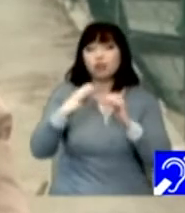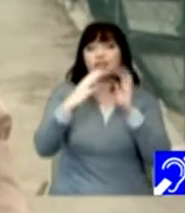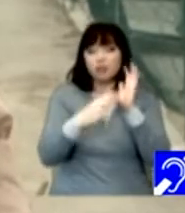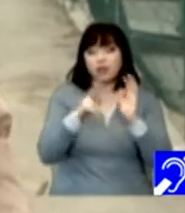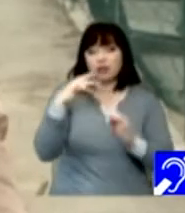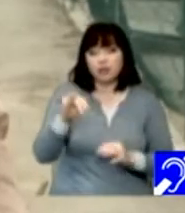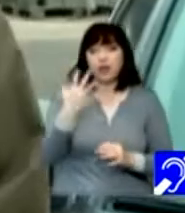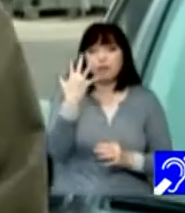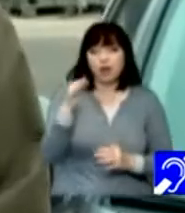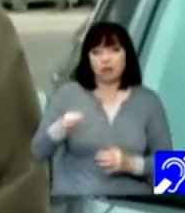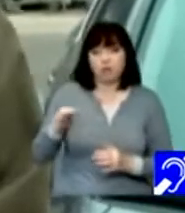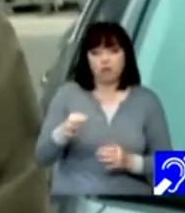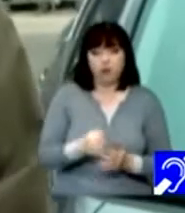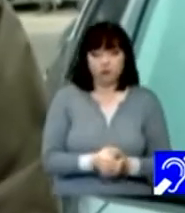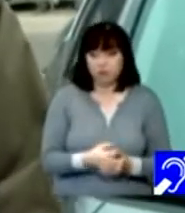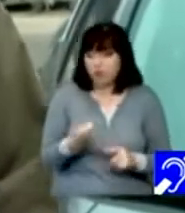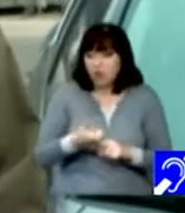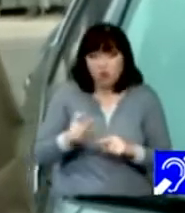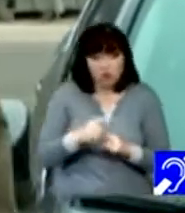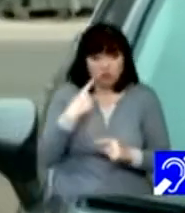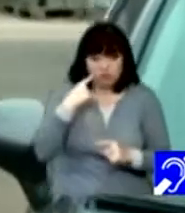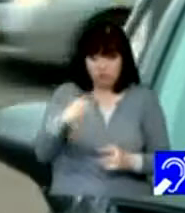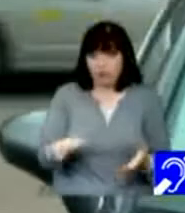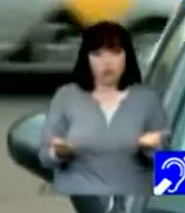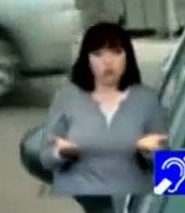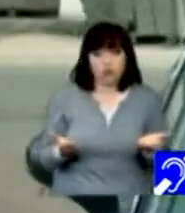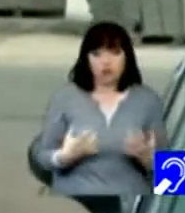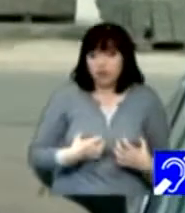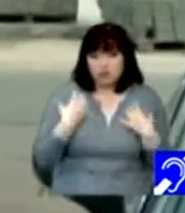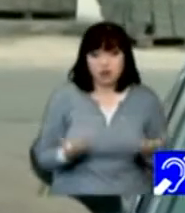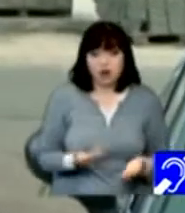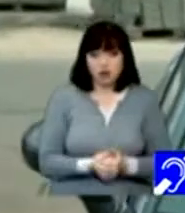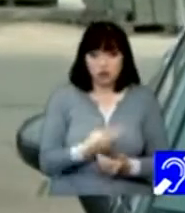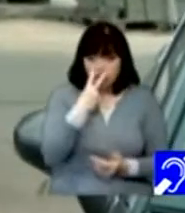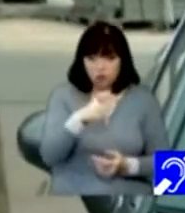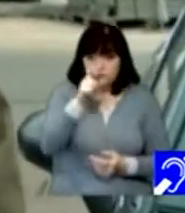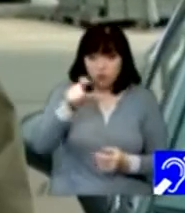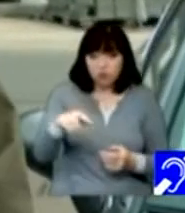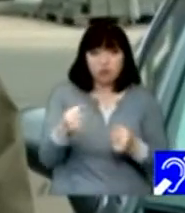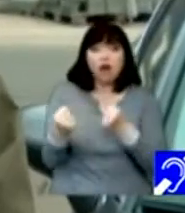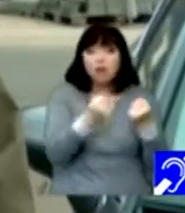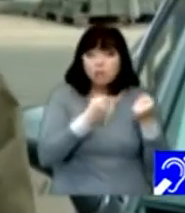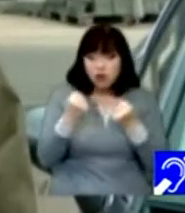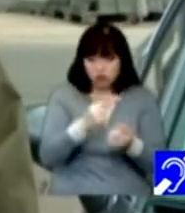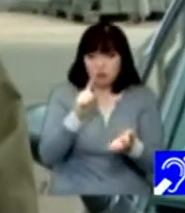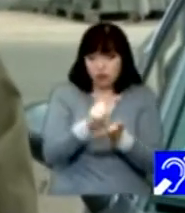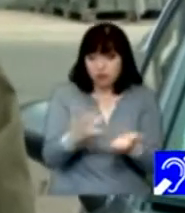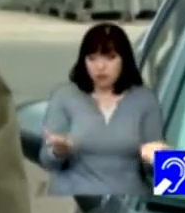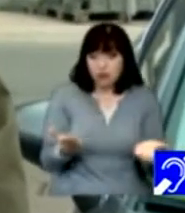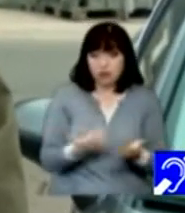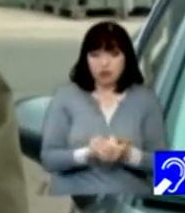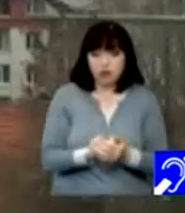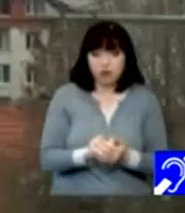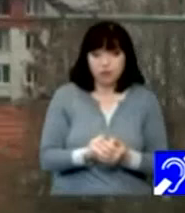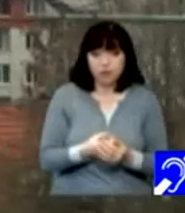19 lei și 5 bani. Un groaznic, ceva strașnic. Lumea, cum vedeți, majoritatea îmblă cu mașini și bate